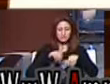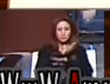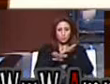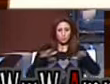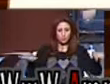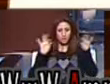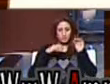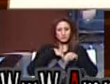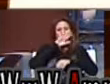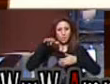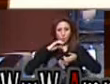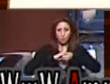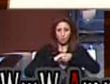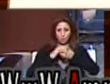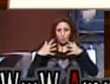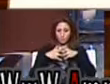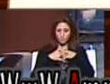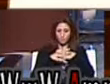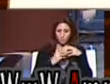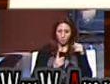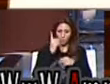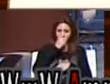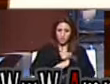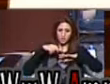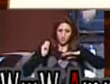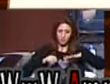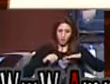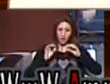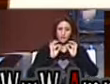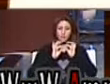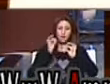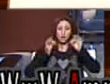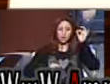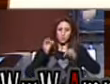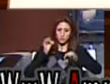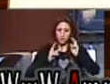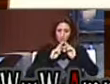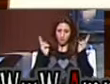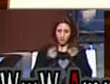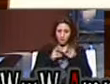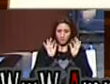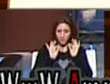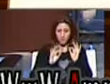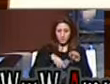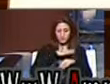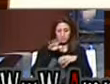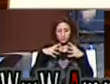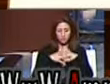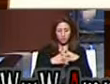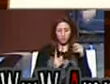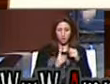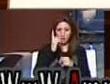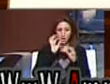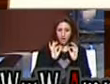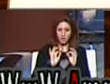ان يتكاتف الجميع، جميع رجال القضاء والنيابه العامه وحتى حضراتكم تقفوا معانا في هذه